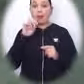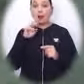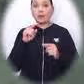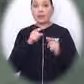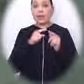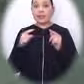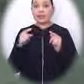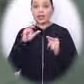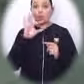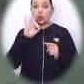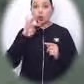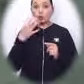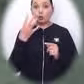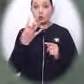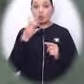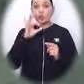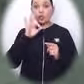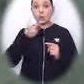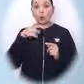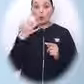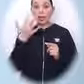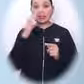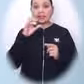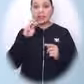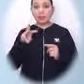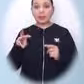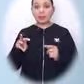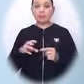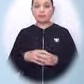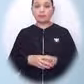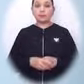расстоянии 0,4-0,5 сантиметра.